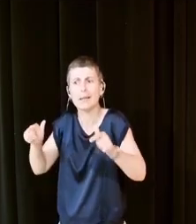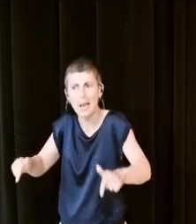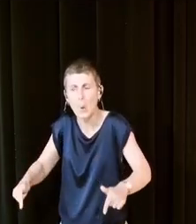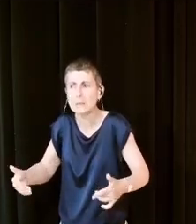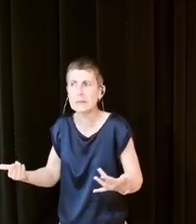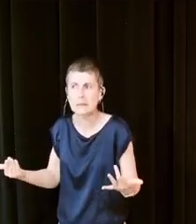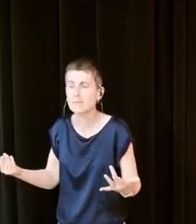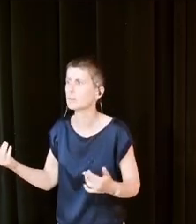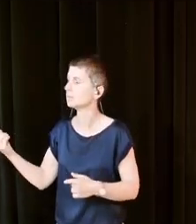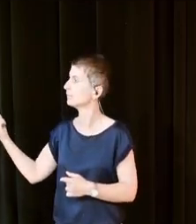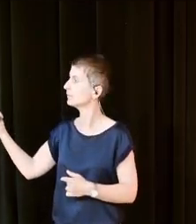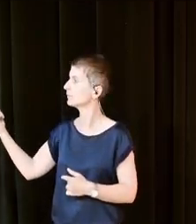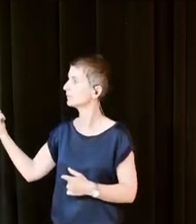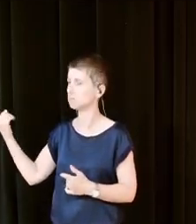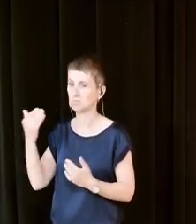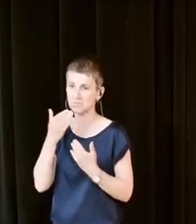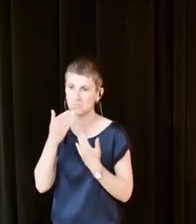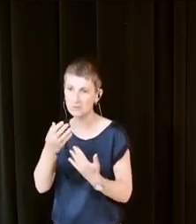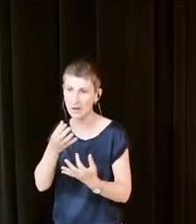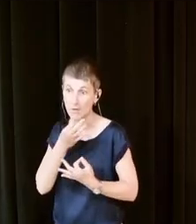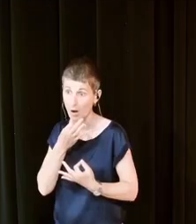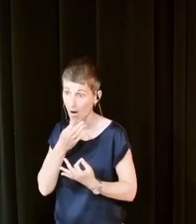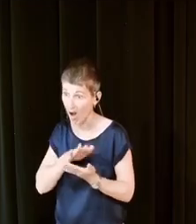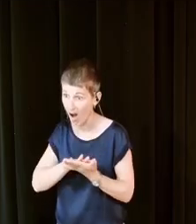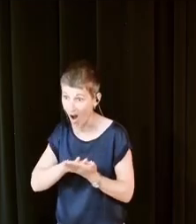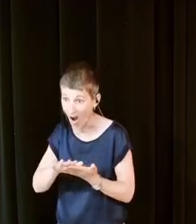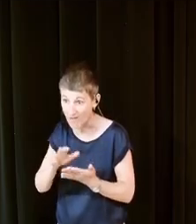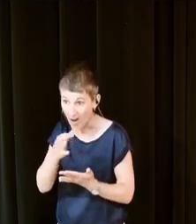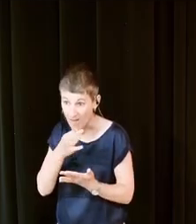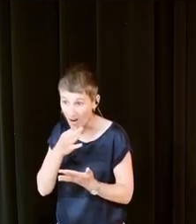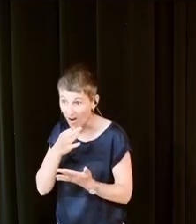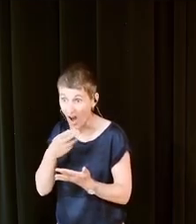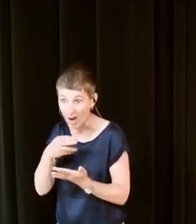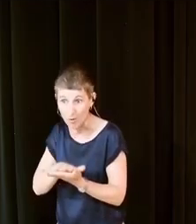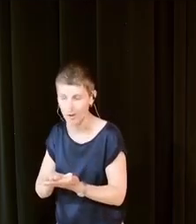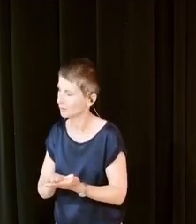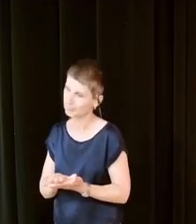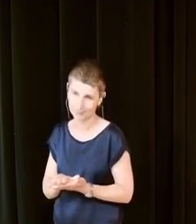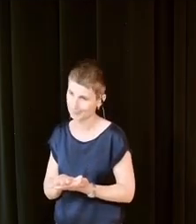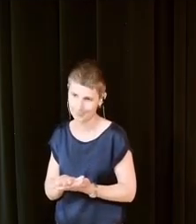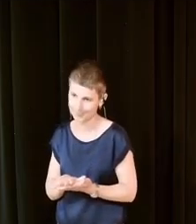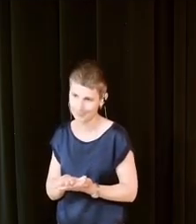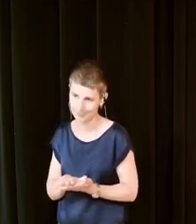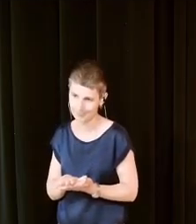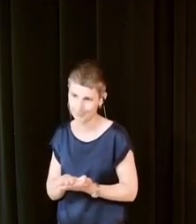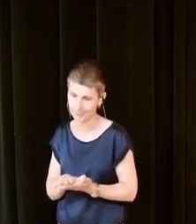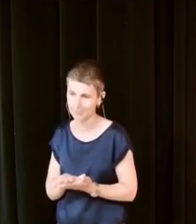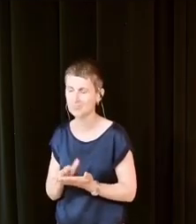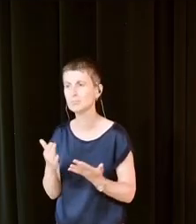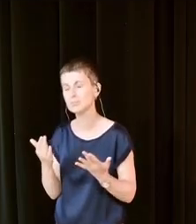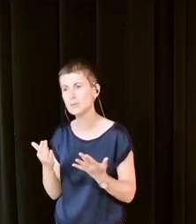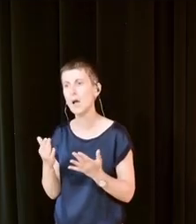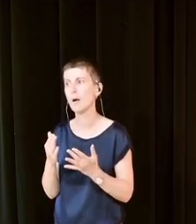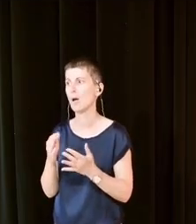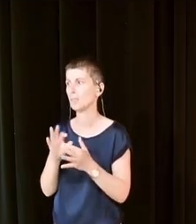Dank für die Frage. Auch das ist keine einfache Frage und es ist auch keine einfache Antwort darauf zu geben. Aber jetzt, wie von dem Vortrag von